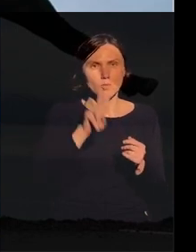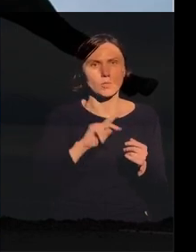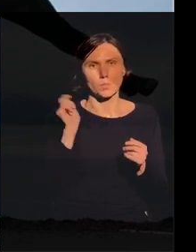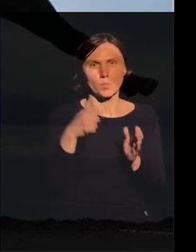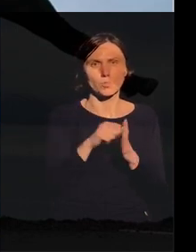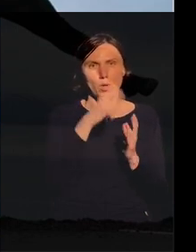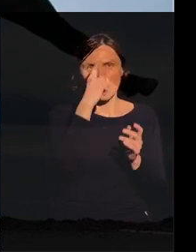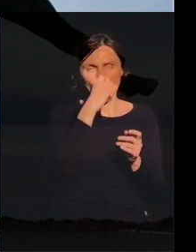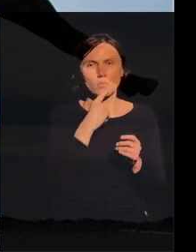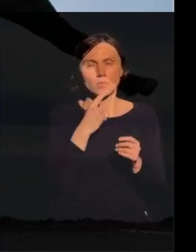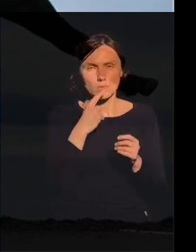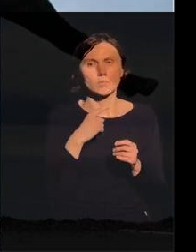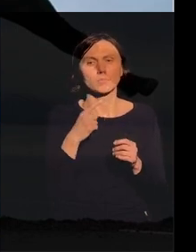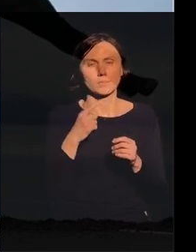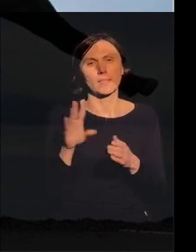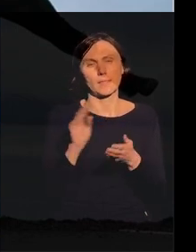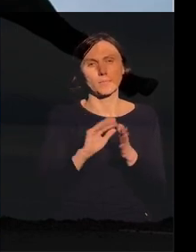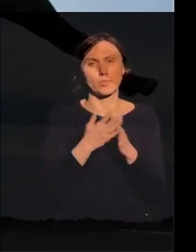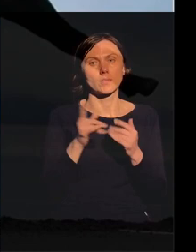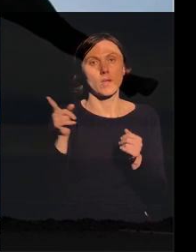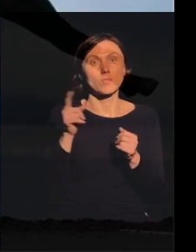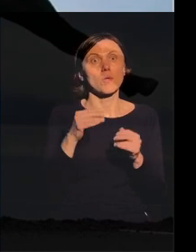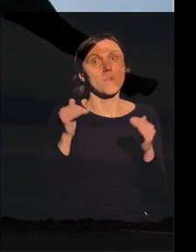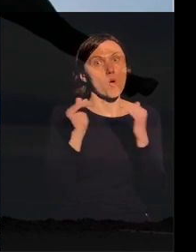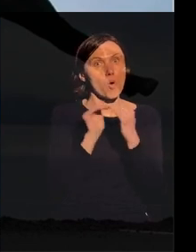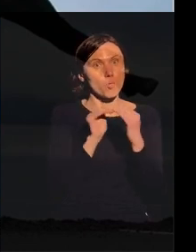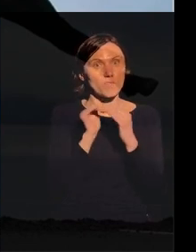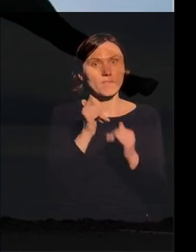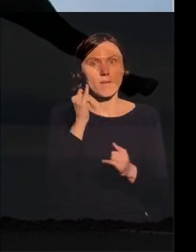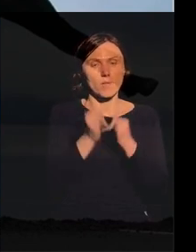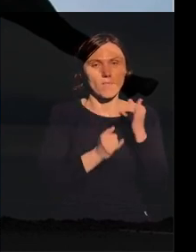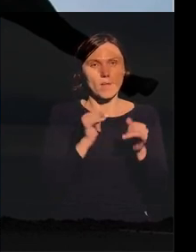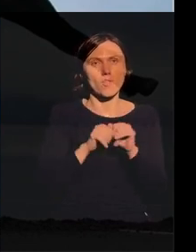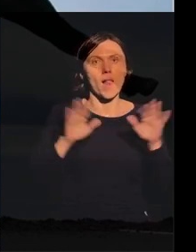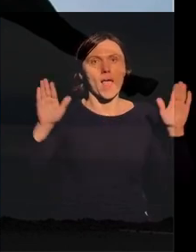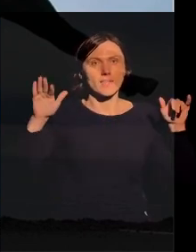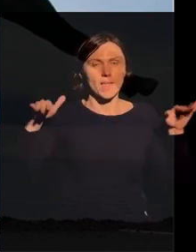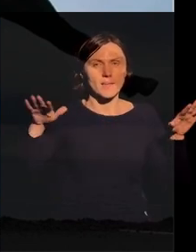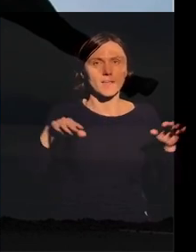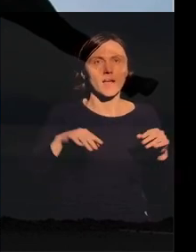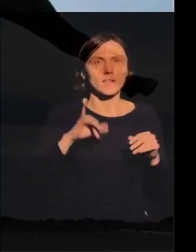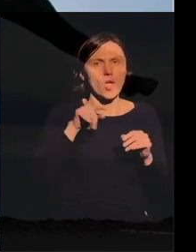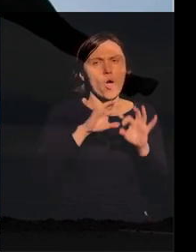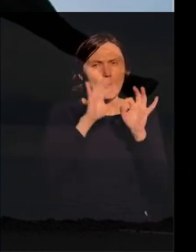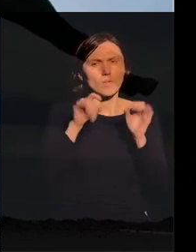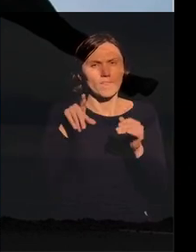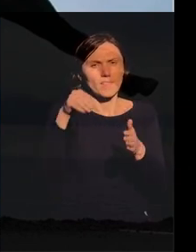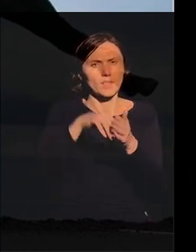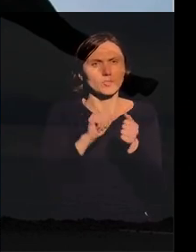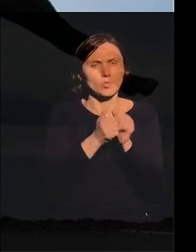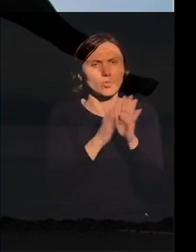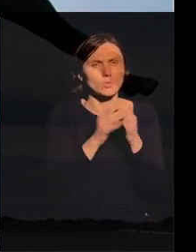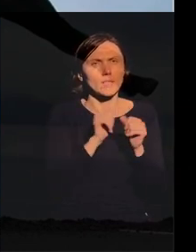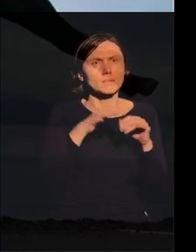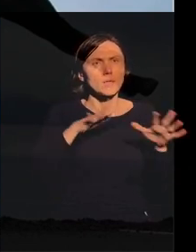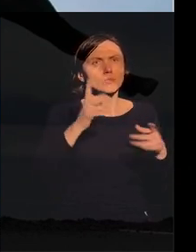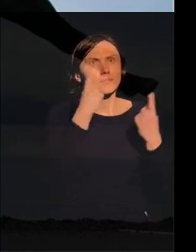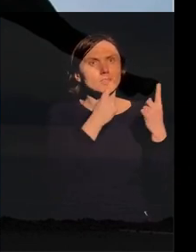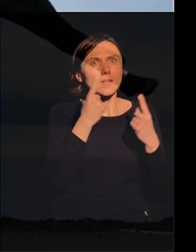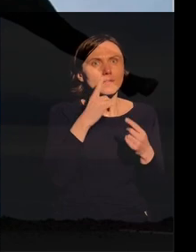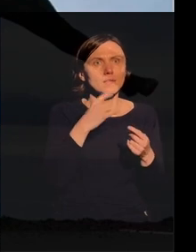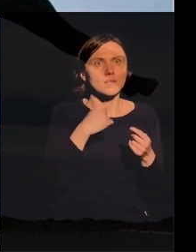Portugalii zaowocowało książką, w której on porównał pedałowanie do latania. Tam w ogóle w tej książce było bardzo dużo takich myśli, pod